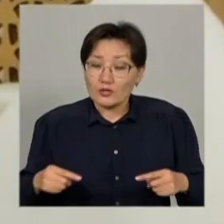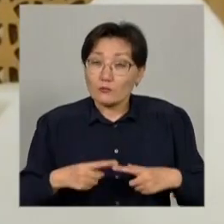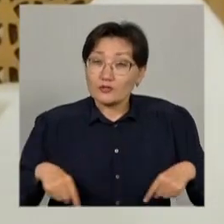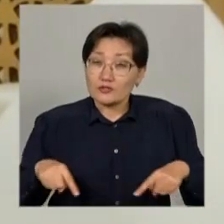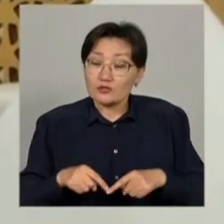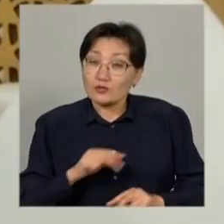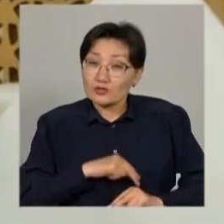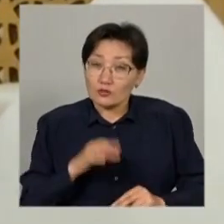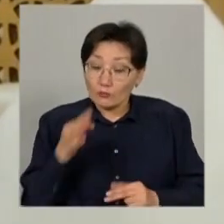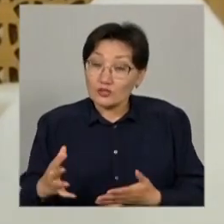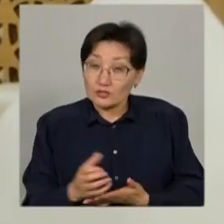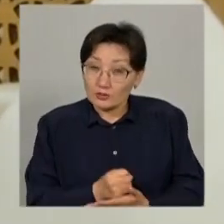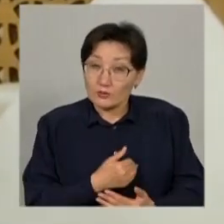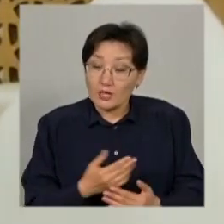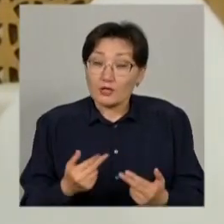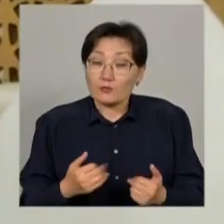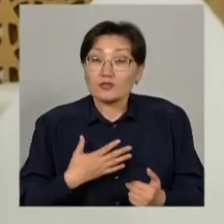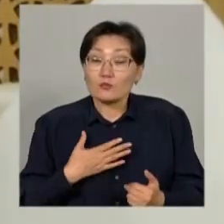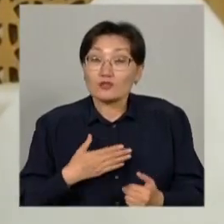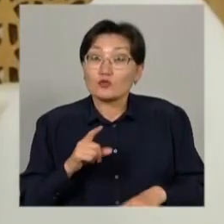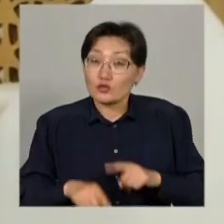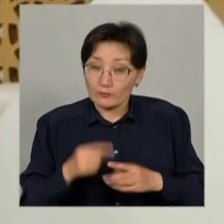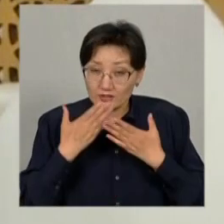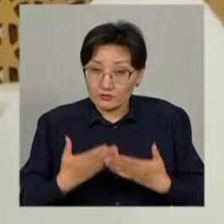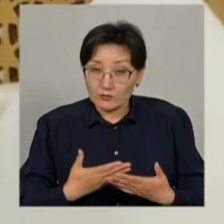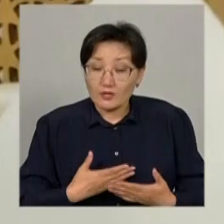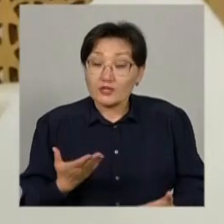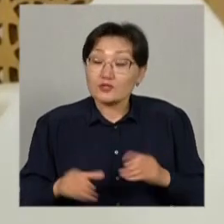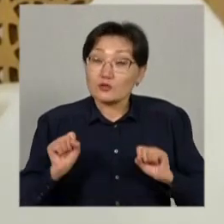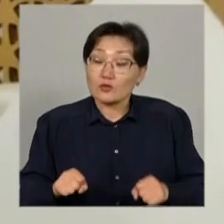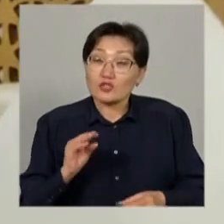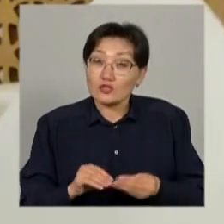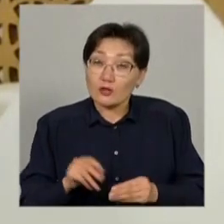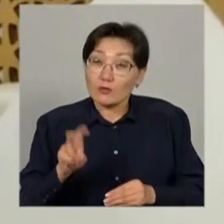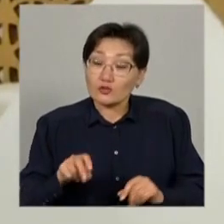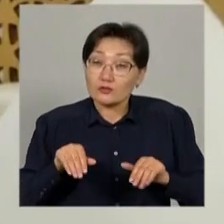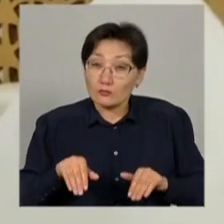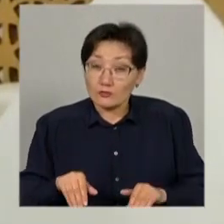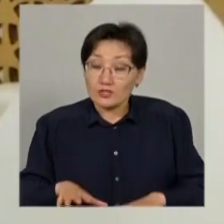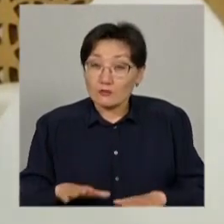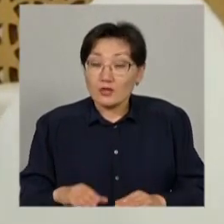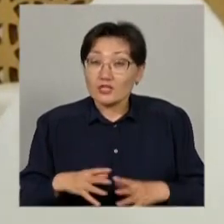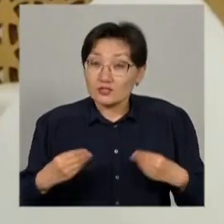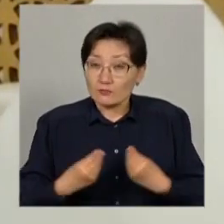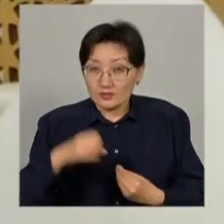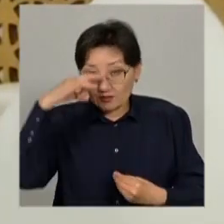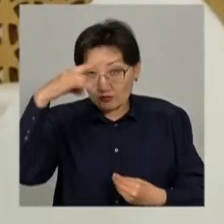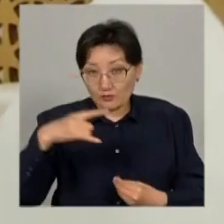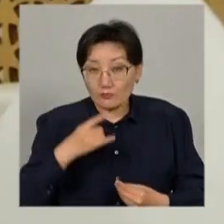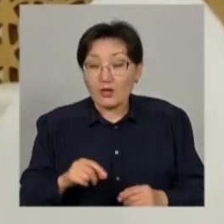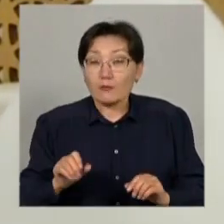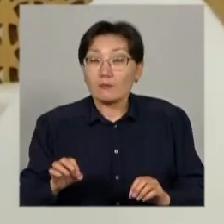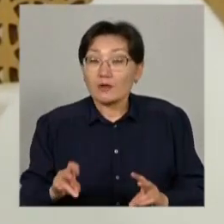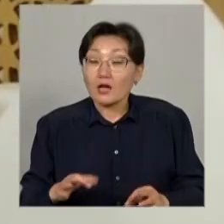істеп тәжірибе жинайсыңдер едім. Әрине мен өз елімді жақсы көрем және мүмкіндігінше жиі барып тұрамын. Қазір отбасым Қазақстанда, бірақ өзіме осы